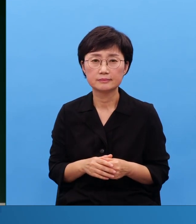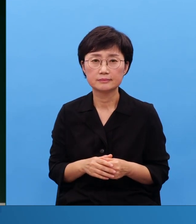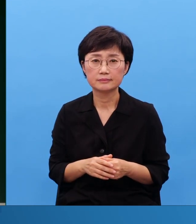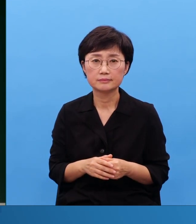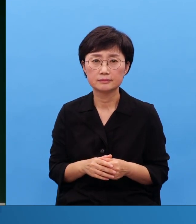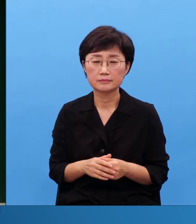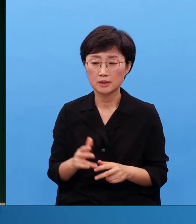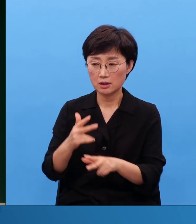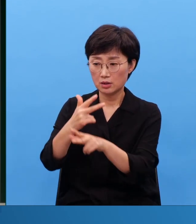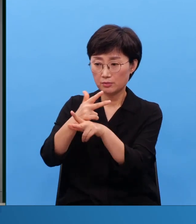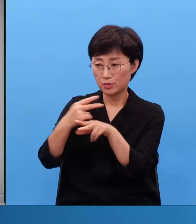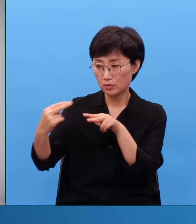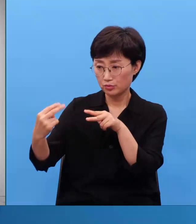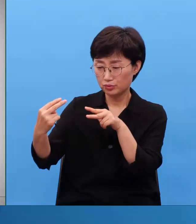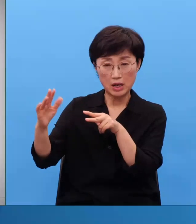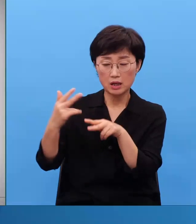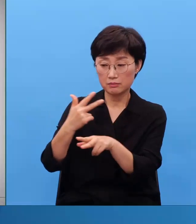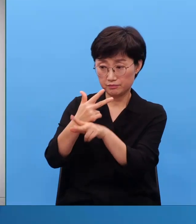비대면 전도라 해야 돼요.